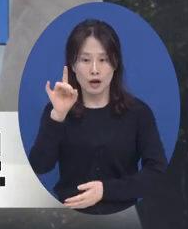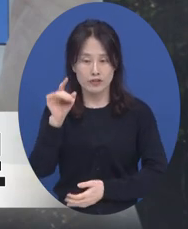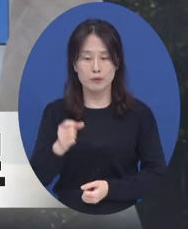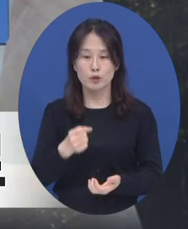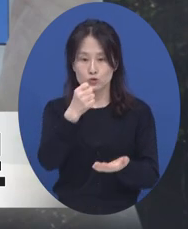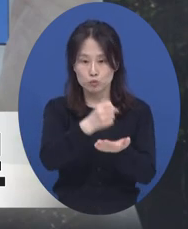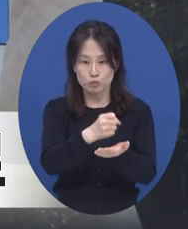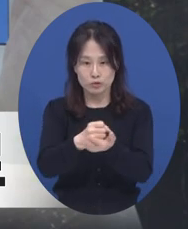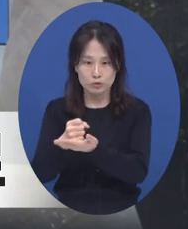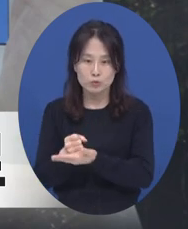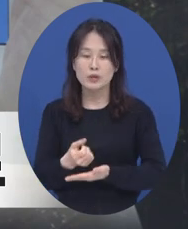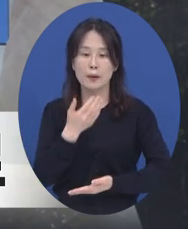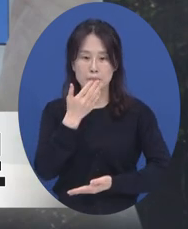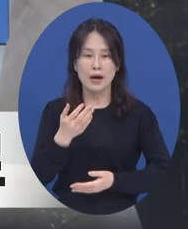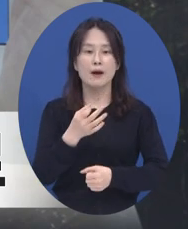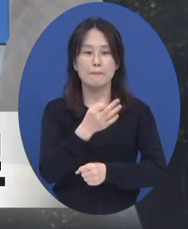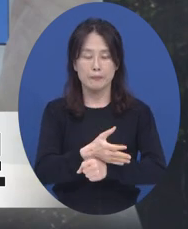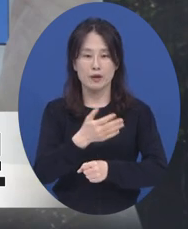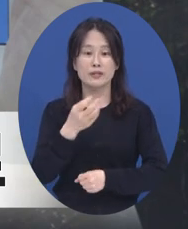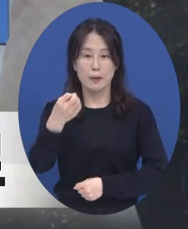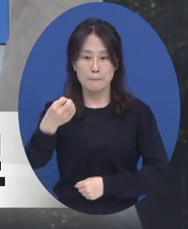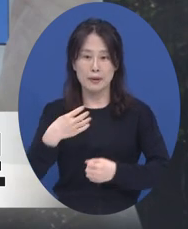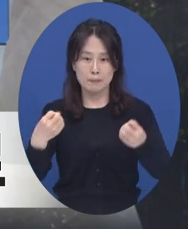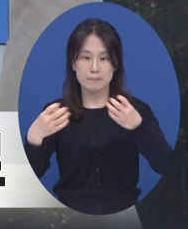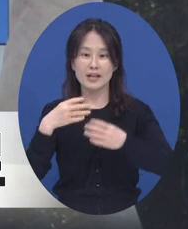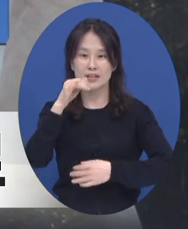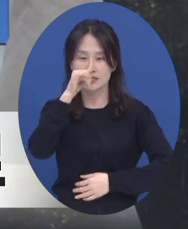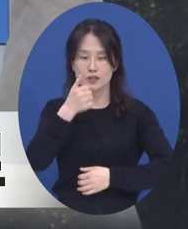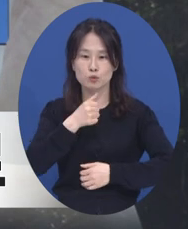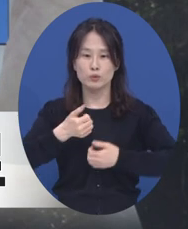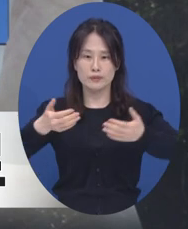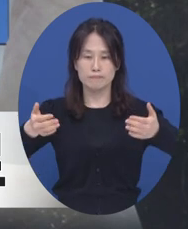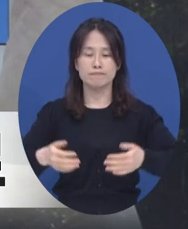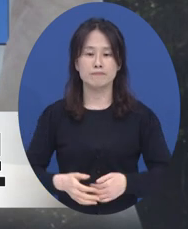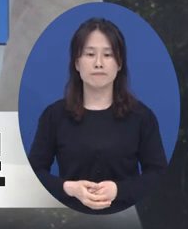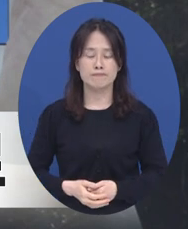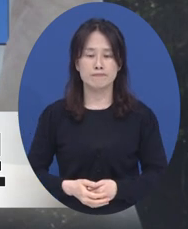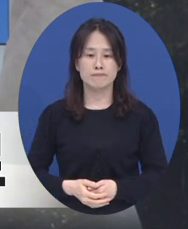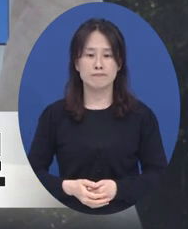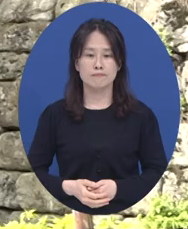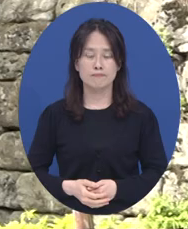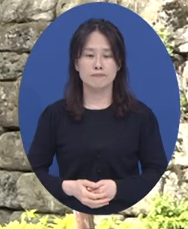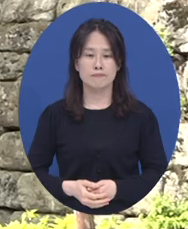받을 수 있어 편리하다는 반응입니다. 구영슬 기자가 현장 취재했습니다.